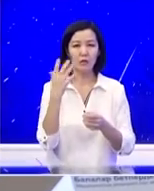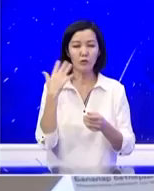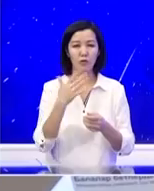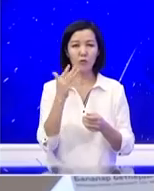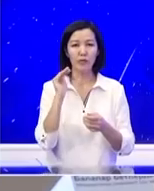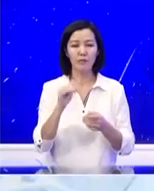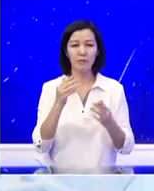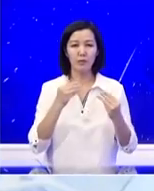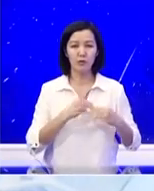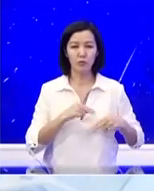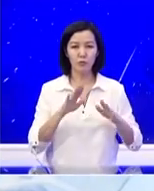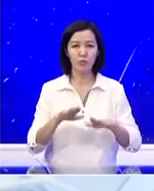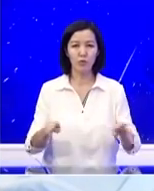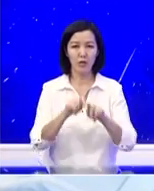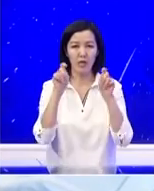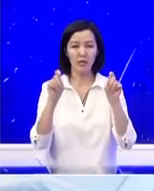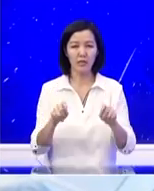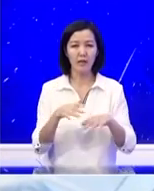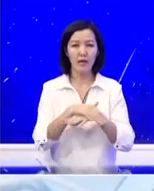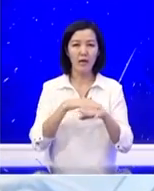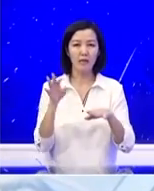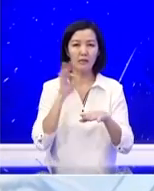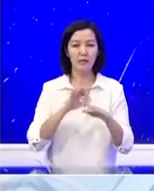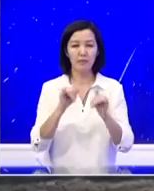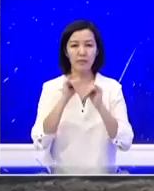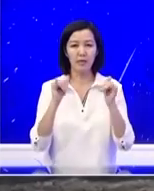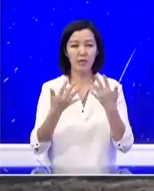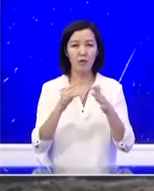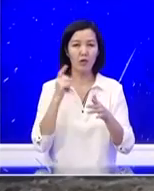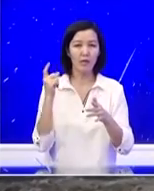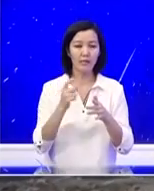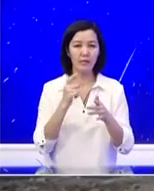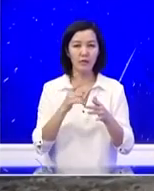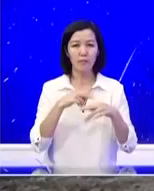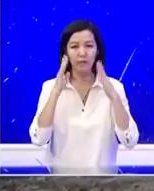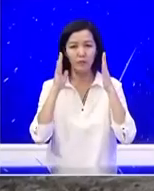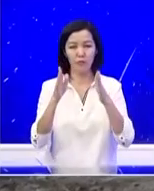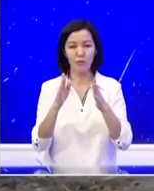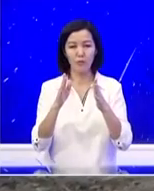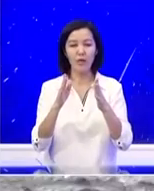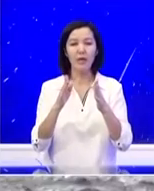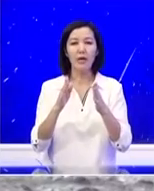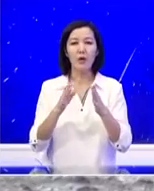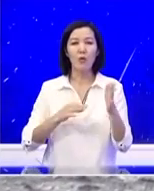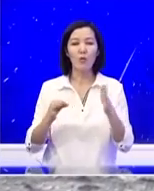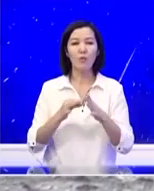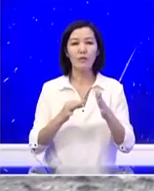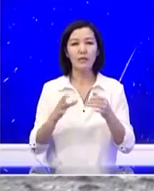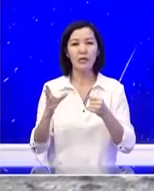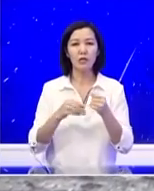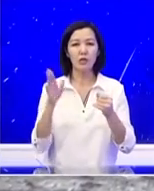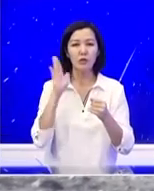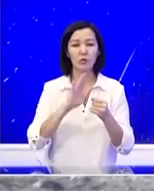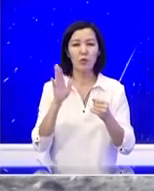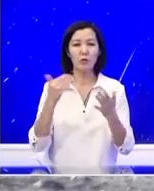000 жаңа жұмыс орны құрылады. Халықтың табыс көзін арттыратын ауыл шаруашылығы басымдық осыған беріліп отыр. Облыстарда жер суару